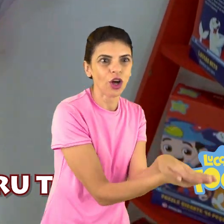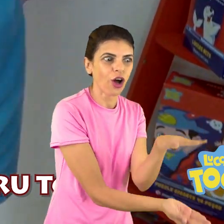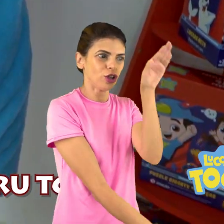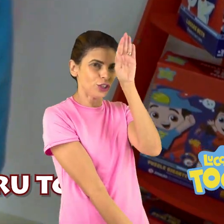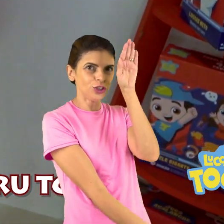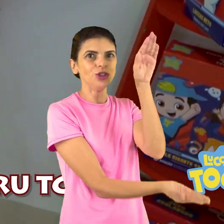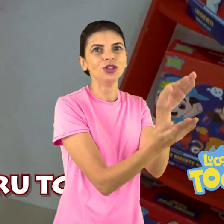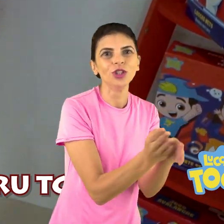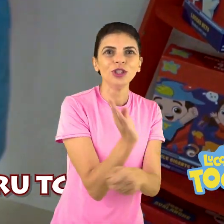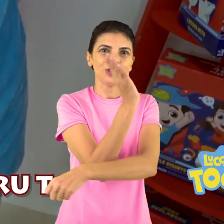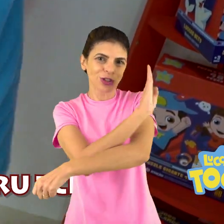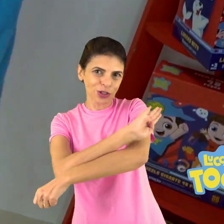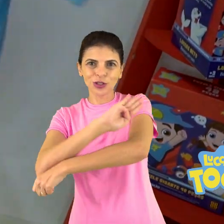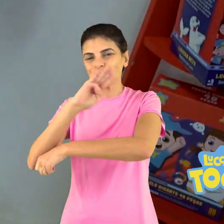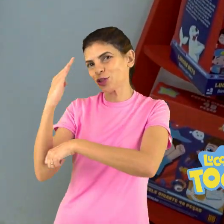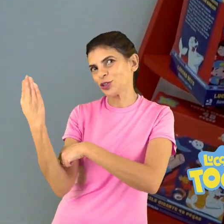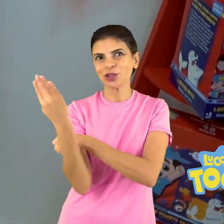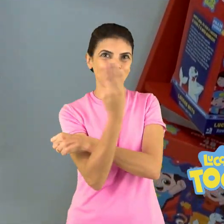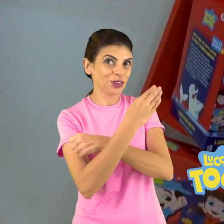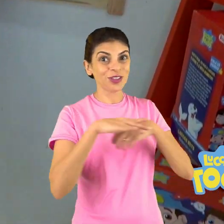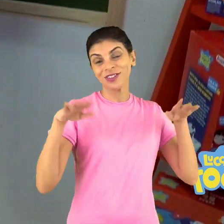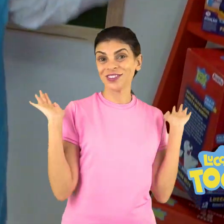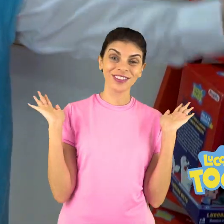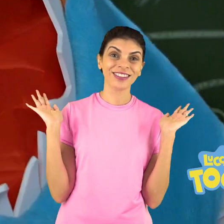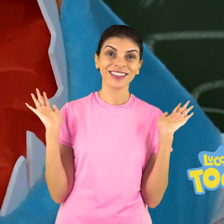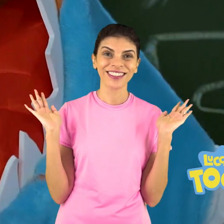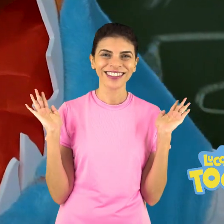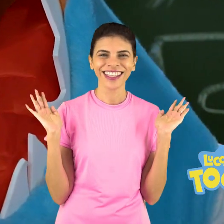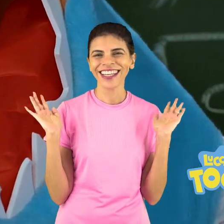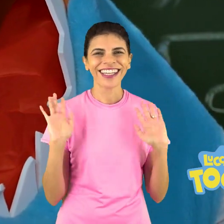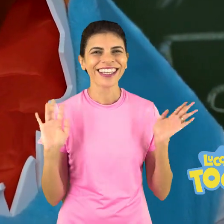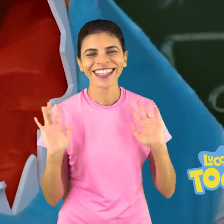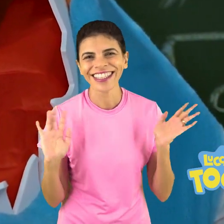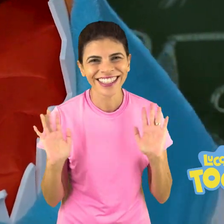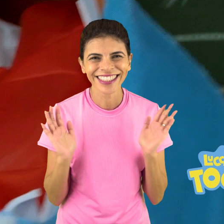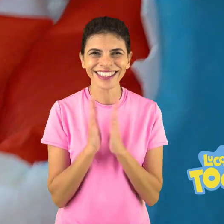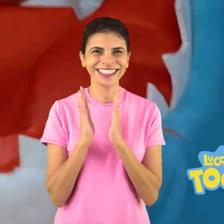Daddy shark, tu-tu-ru-tu-tu-ru-tu.